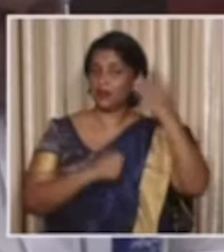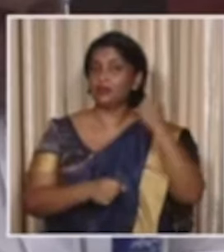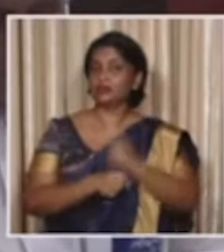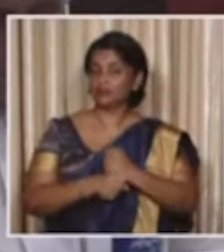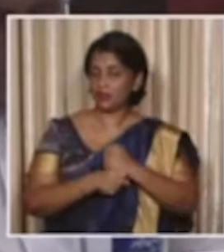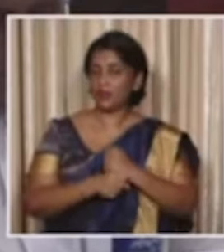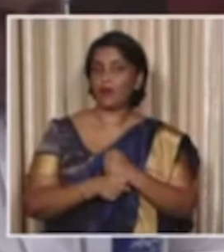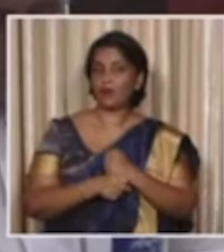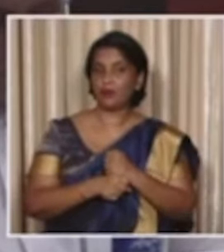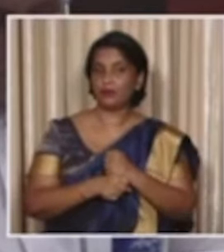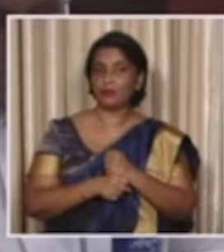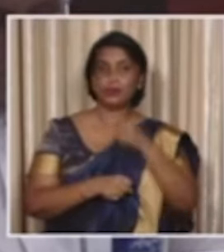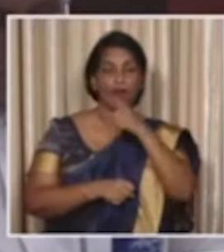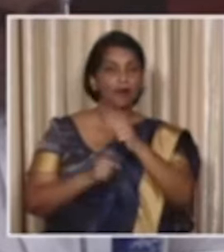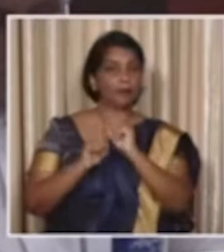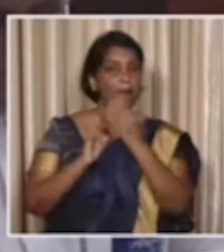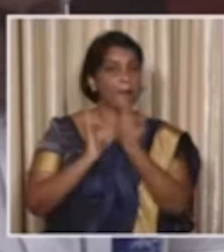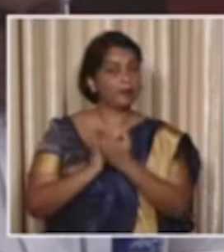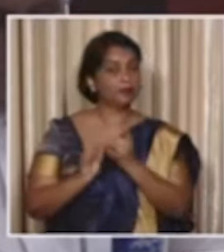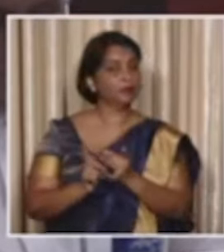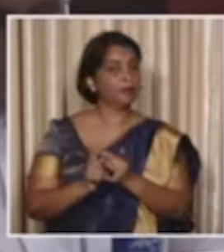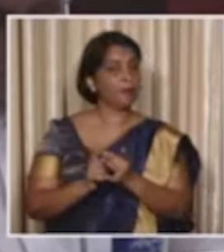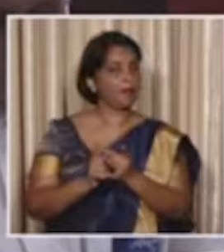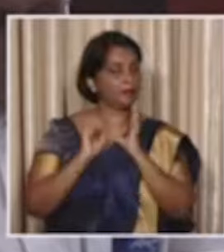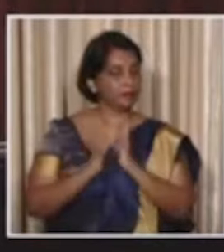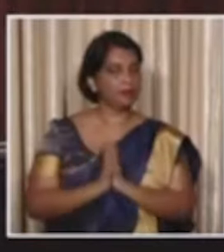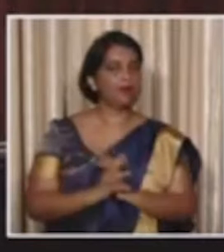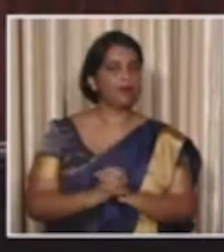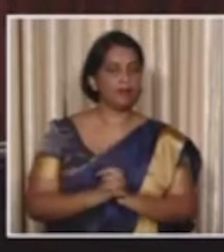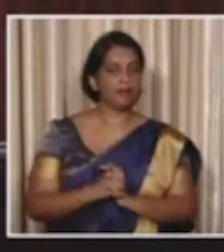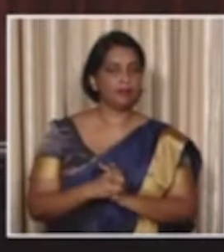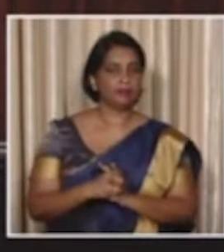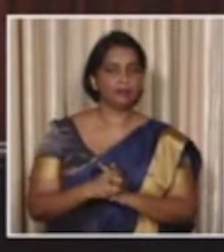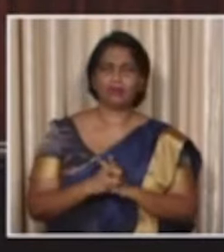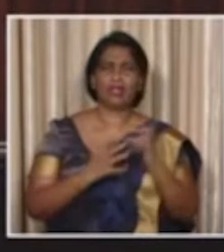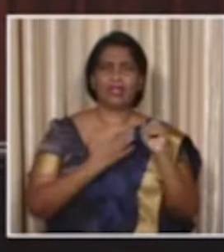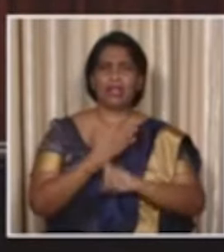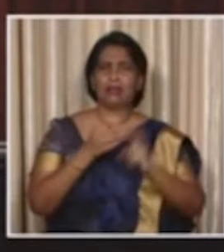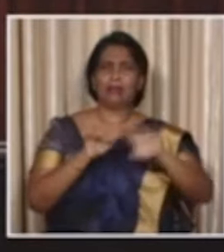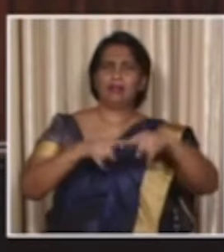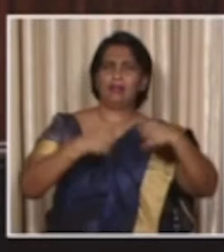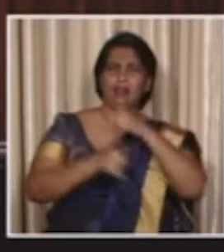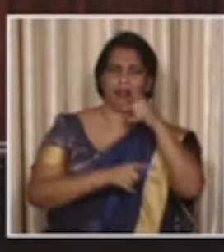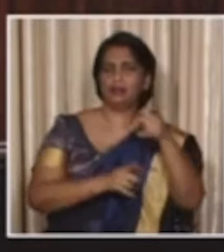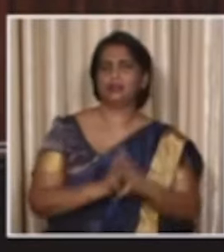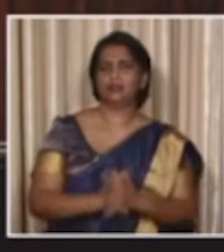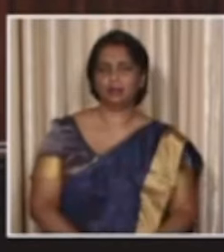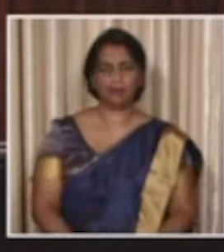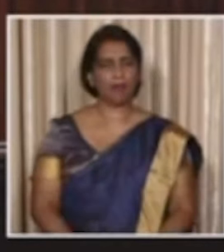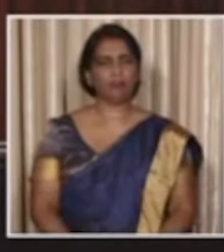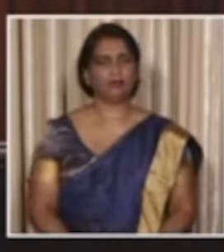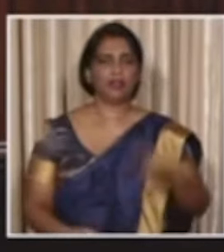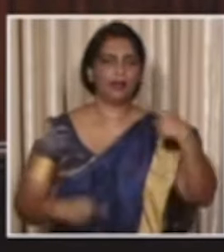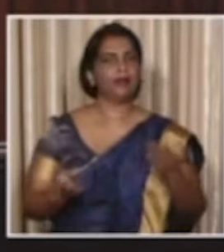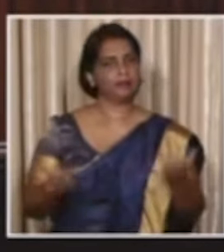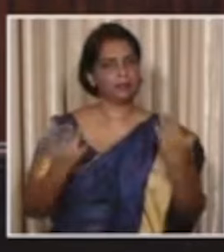අනාගත රජය මේගොල්ලගේ ප්‍රතිපත්ති වලට. හොඳයි ගරු මන්තුමා, ඔබතුමා රීති ප්‍රශ්නයක් නෙමෙයි නගන්නේ, ඔය වෙන කතාවක් කියන්නේ. එනිසා විවාදය